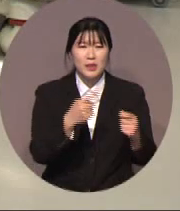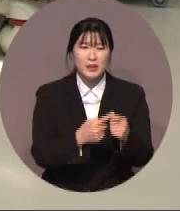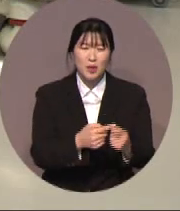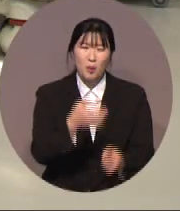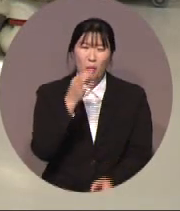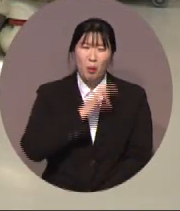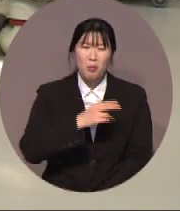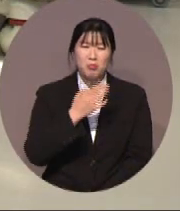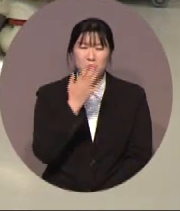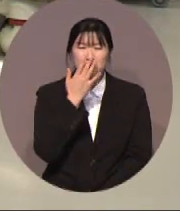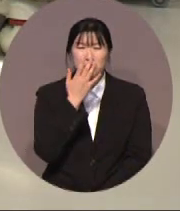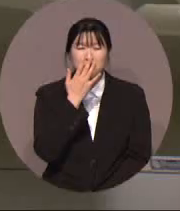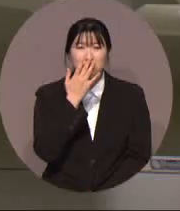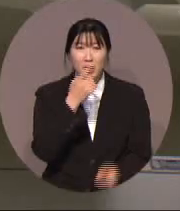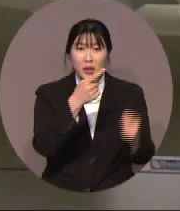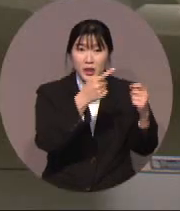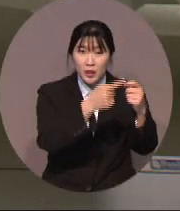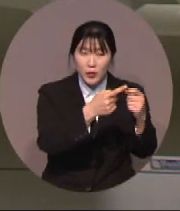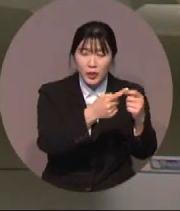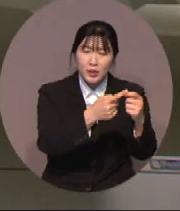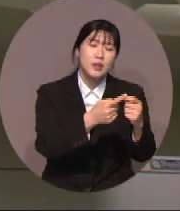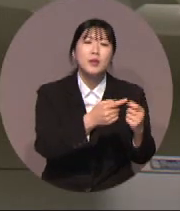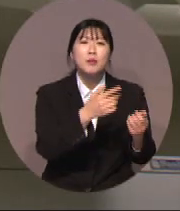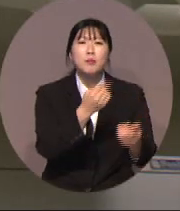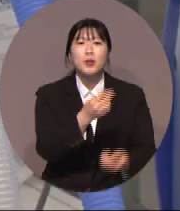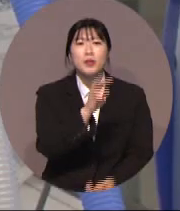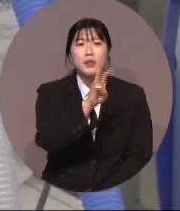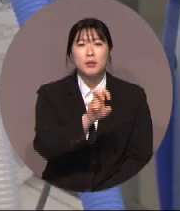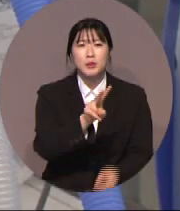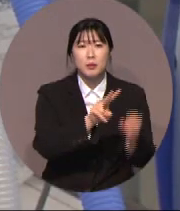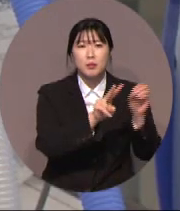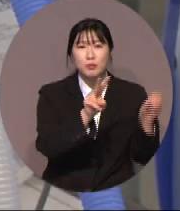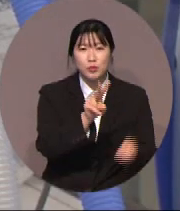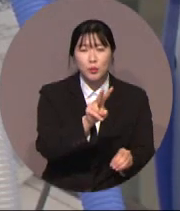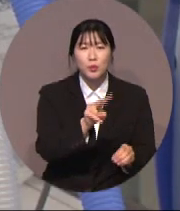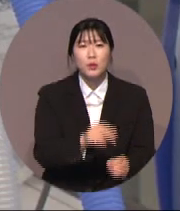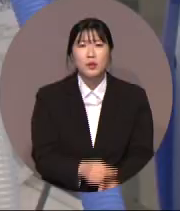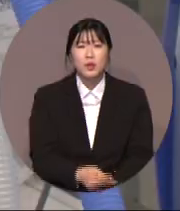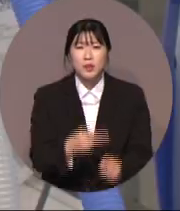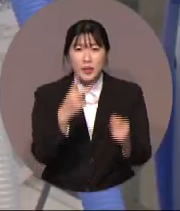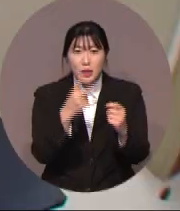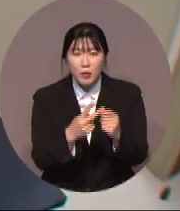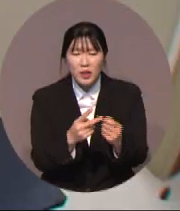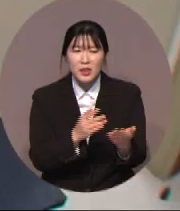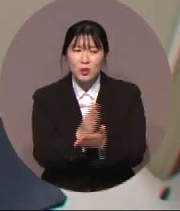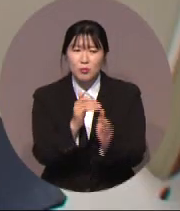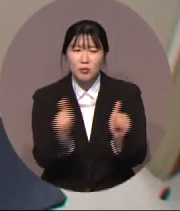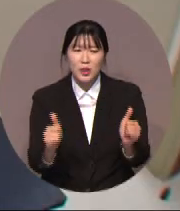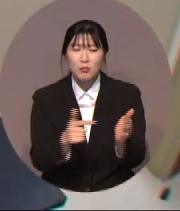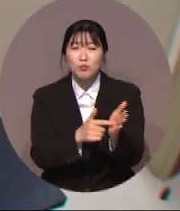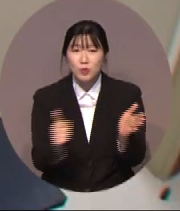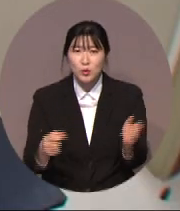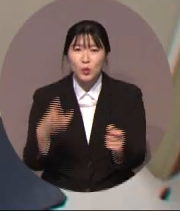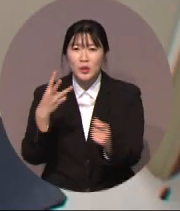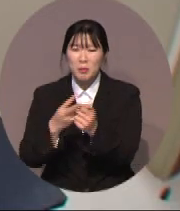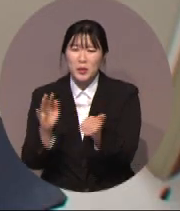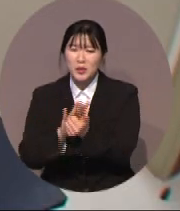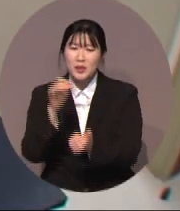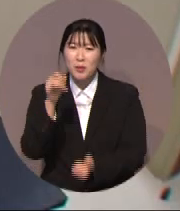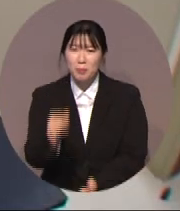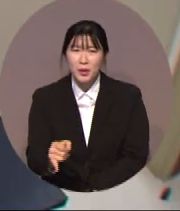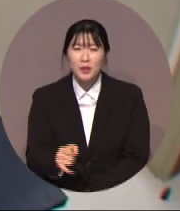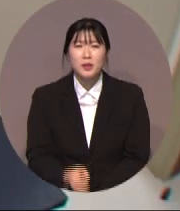치료 효과나 진료 결과 불만족이 32.3%로 가장 많았고 전문의료인력 부족 불친절